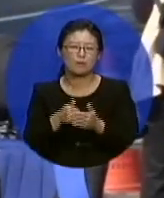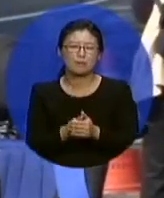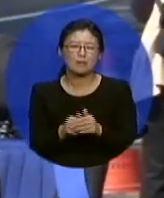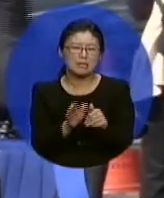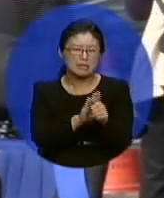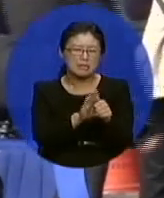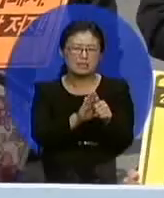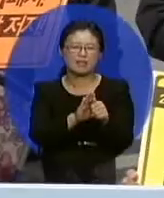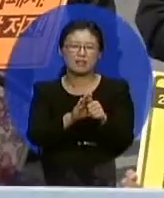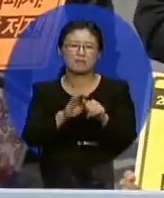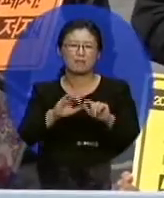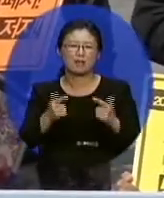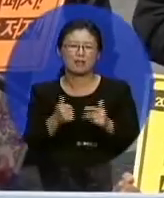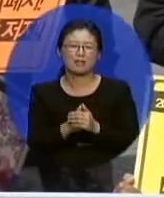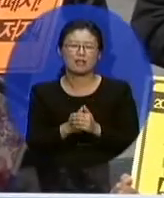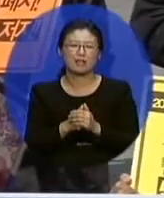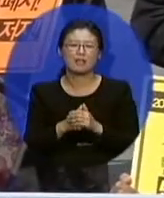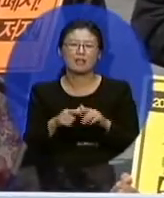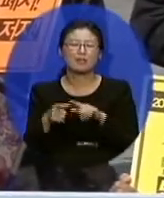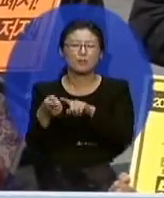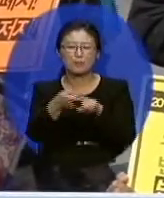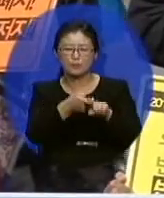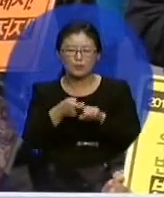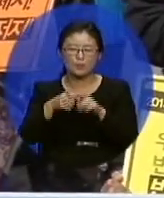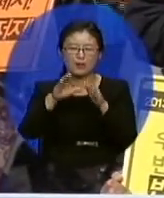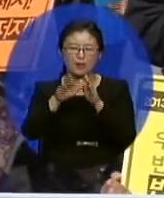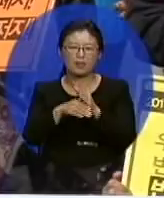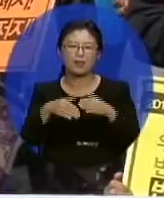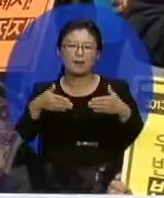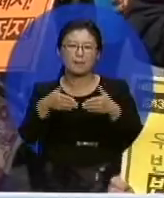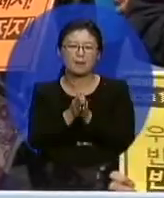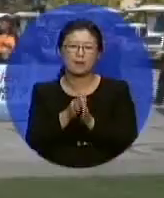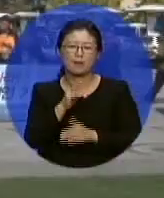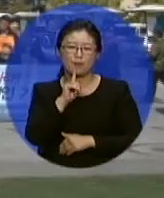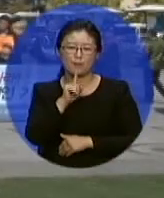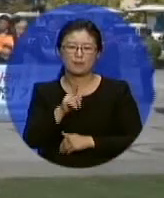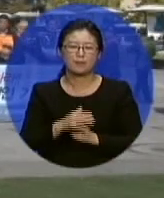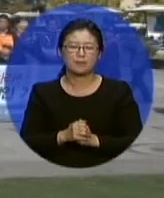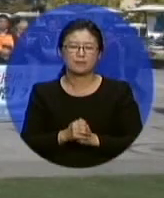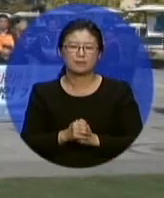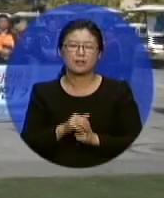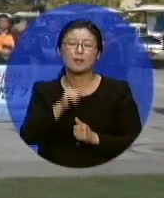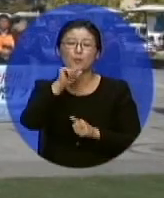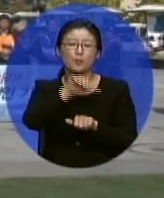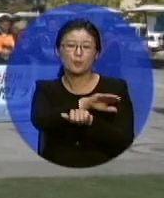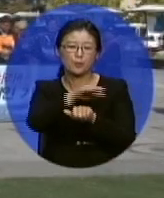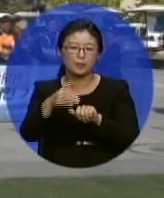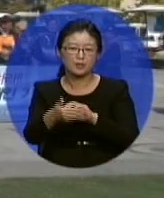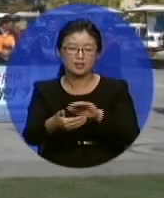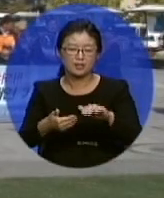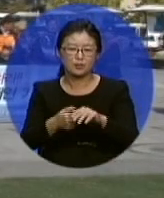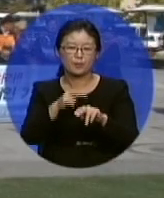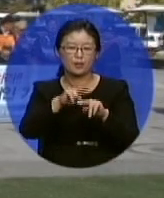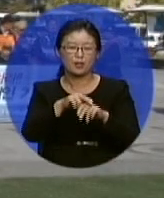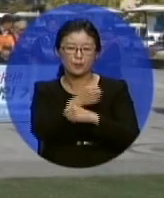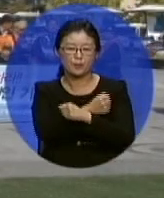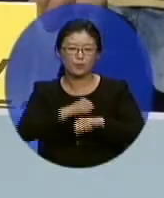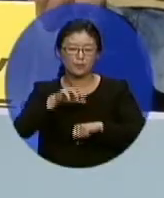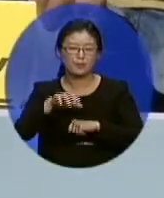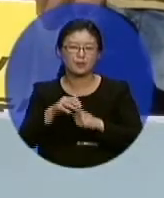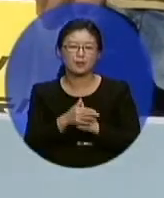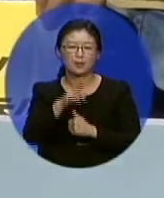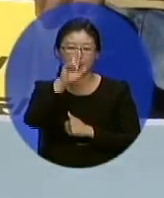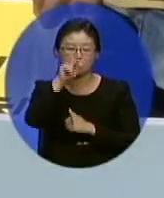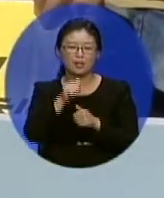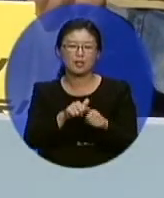아닌 빈곤에 처한 민중이 연대할 때 없어질 수 있다고 말했습니다. 빈곤 장례식에 앞서 광화문 광장에서 열린 박근혜